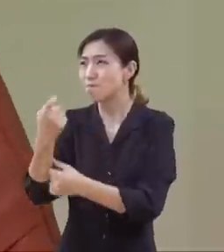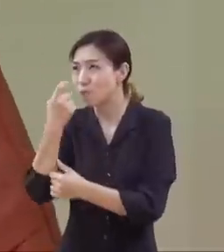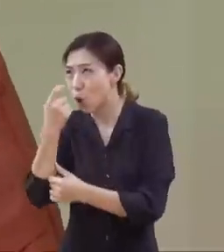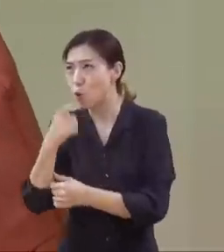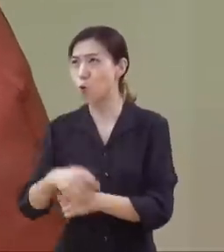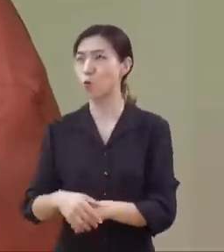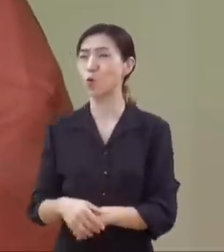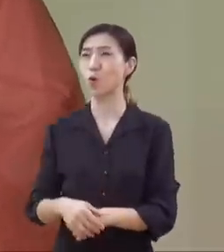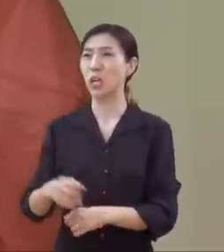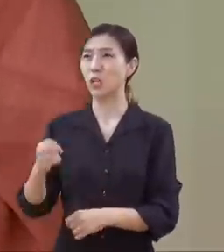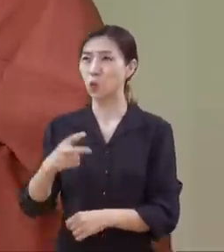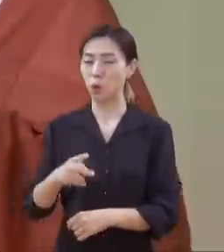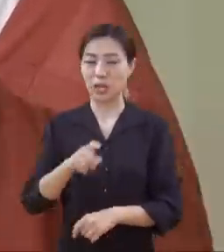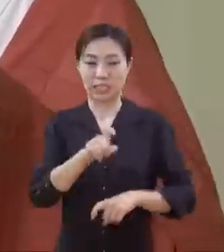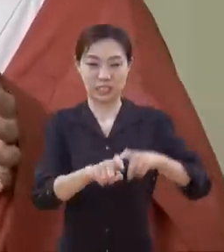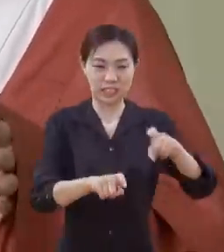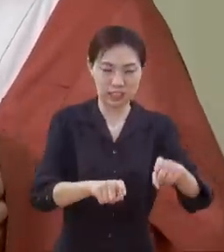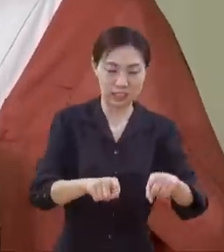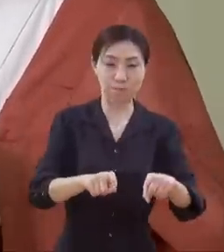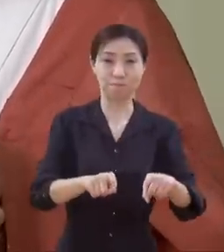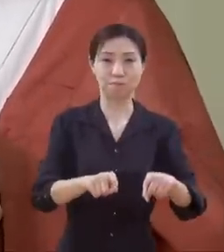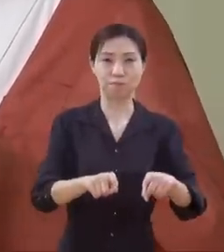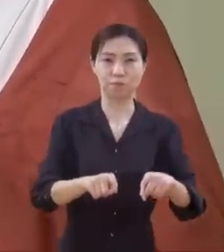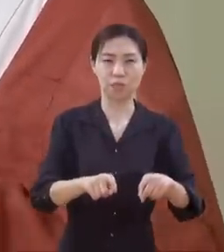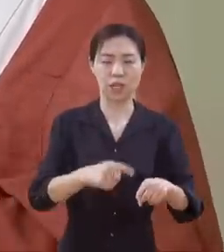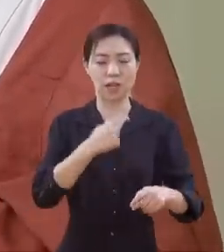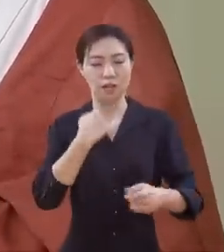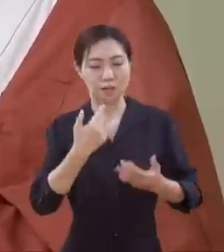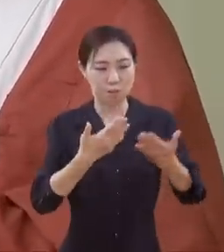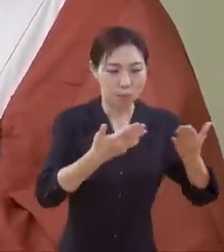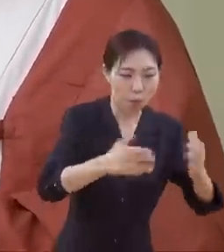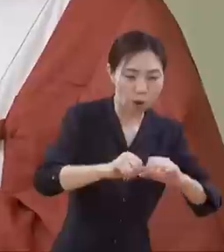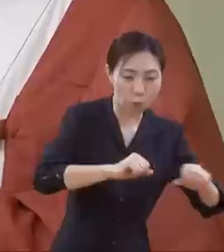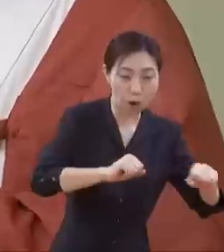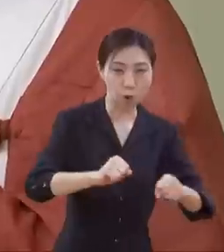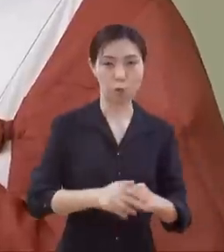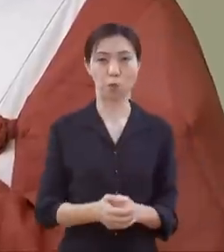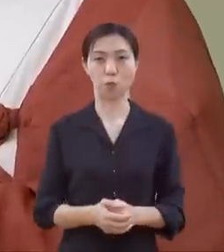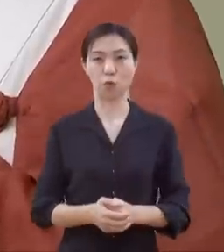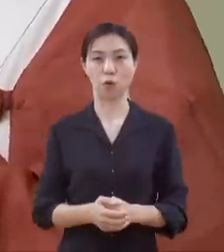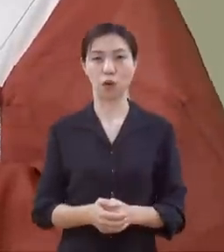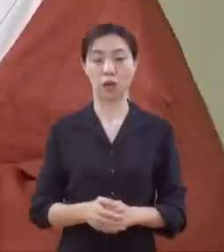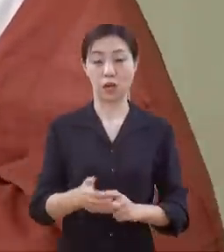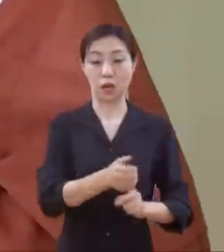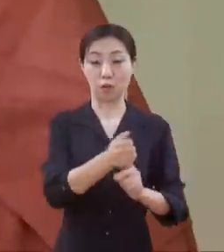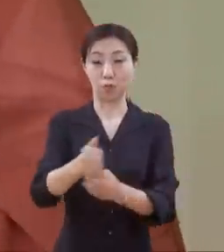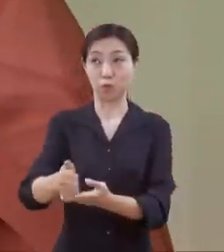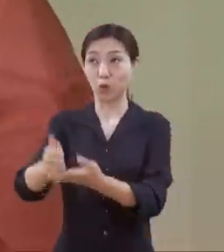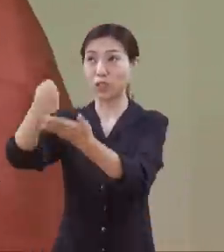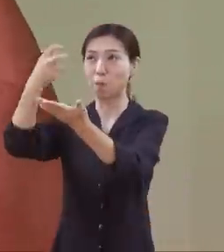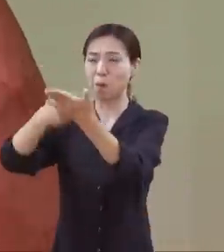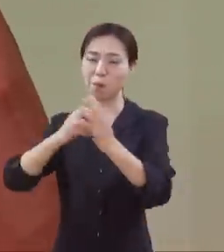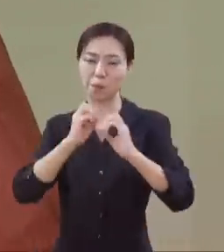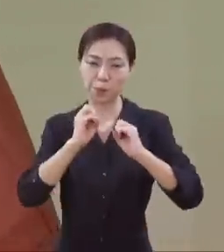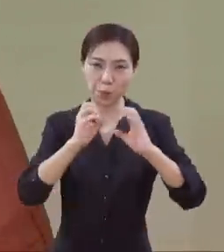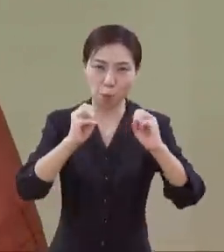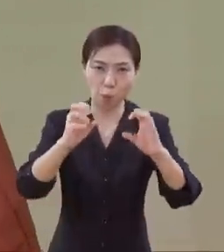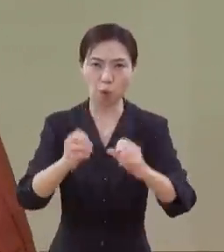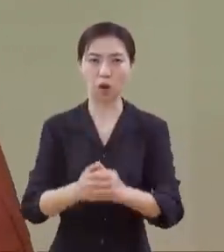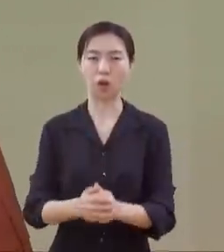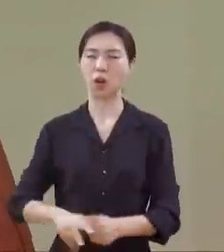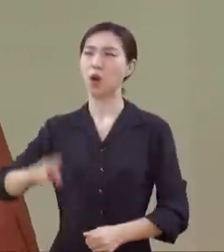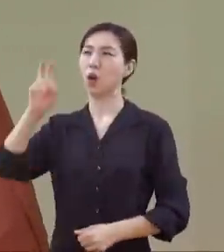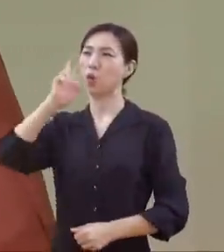봉사 활동도 하고 전법 포교 활동도 하고 음성 포교도 하면서 그렇게 뜻깊은 그런